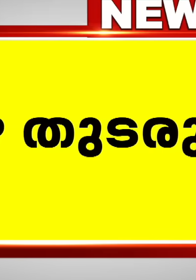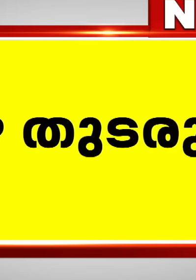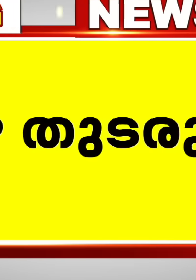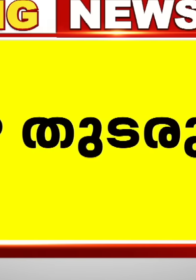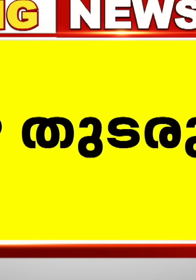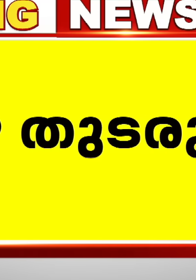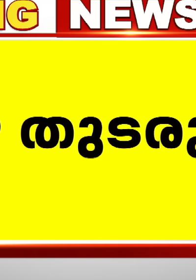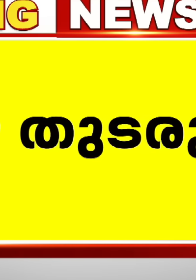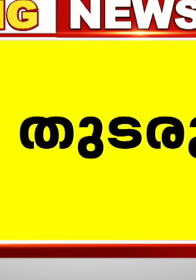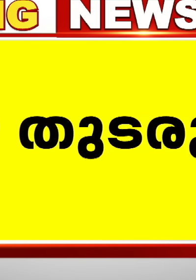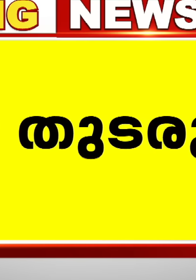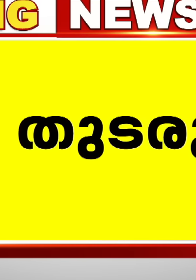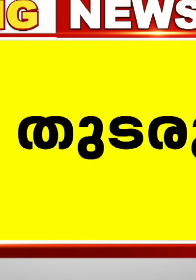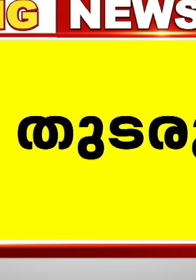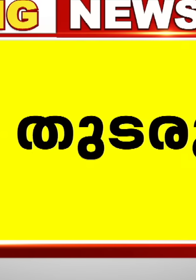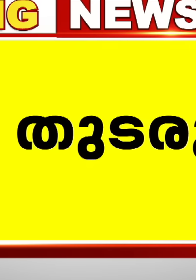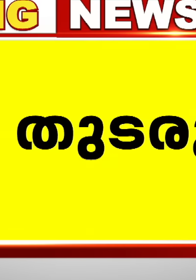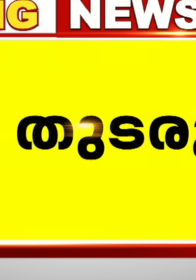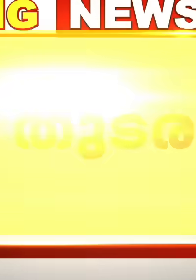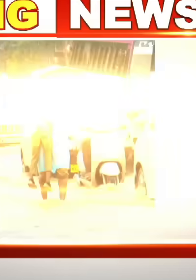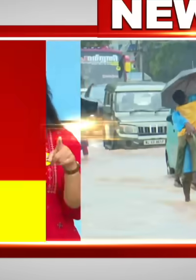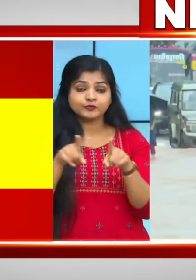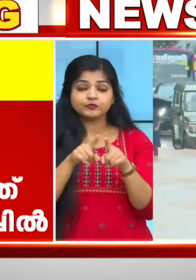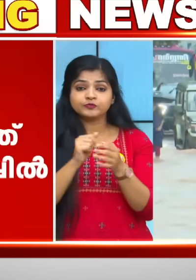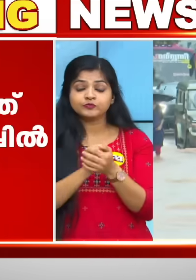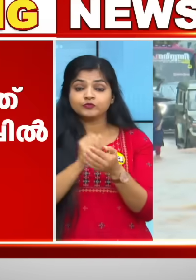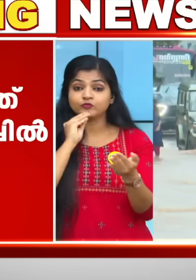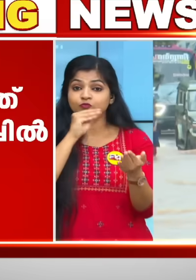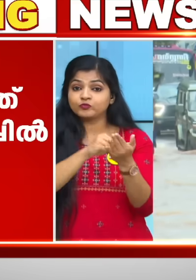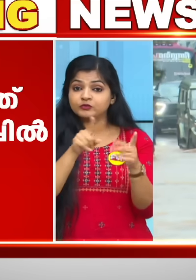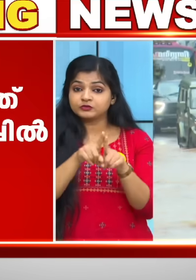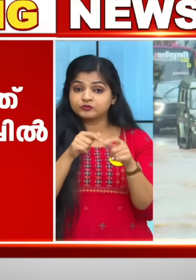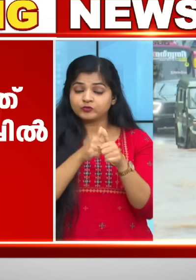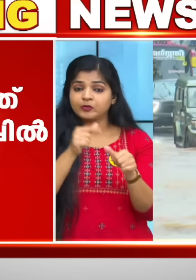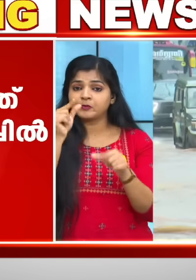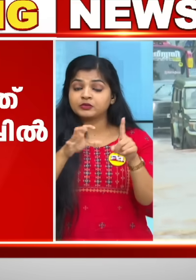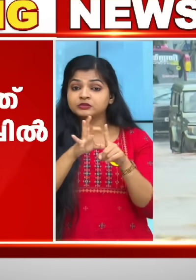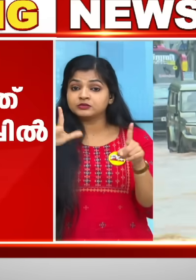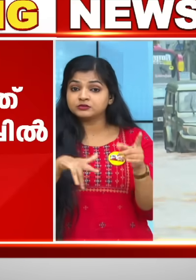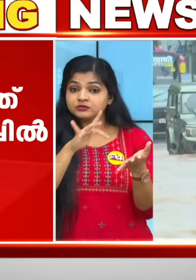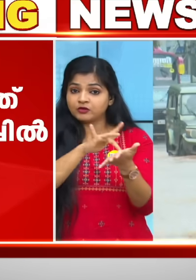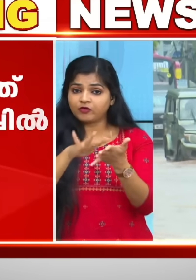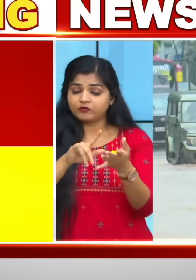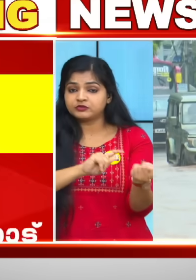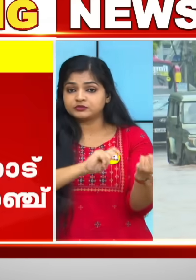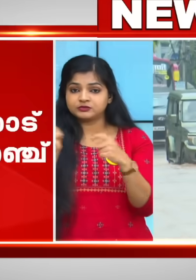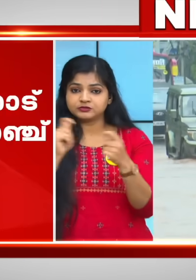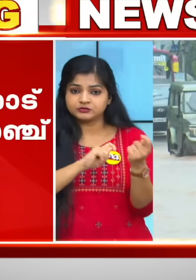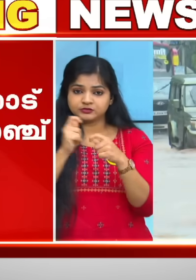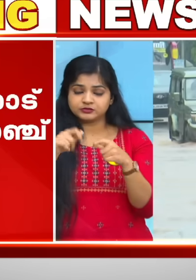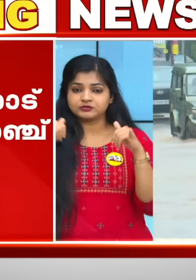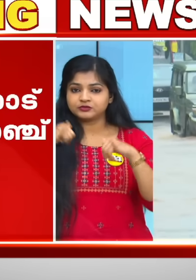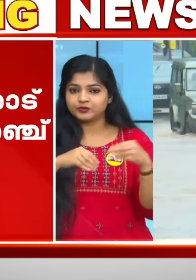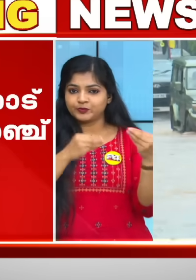കൃത്യമായി ക്യാമ്പുകൾ ക്രമീകരിക്കുന്ന കാര്യവും ഒപ്പം ഈ മുന്നറിയിപ്പ് അനുസരിച്ച് കൊണ്ടുള്ള ആളുകളെ അപകട മേഖലയിൽ നിന്ന് മാറ്റി താമസിക്കുന്ന